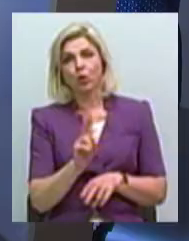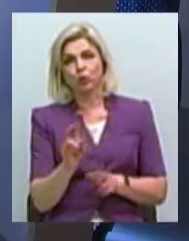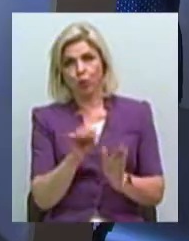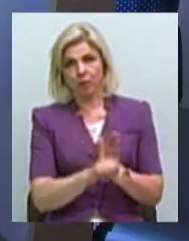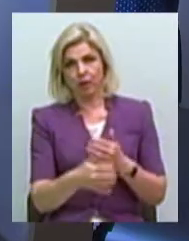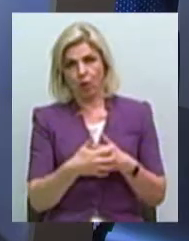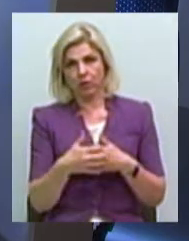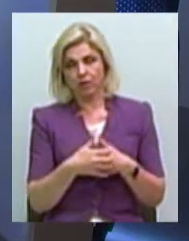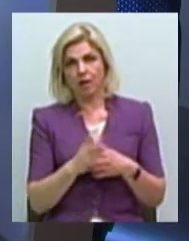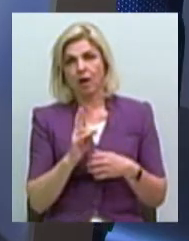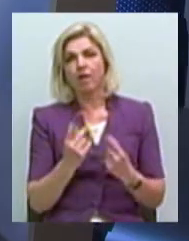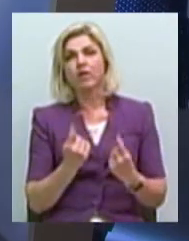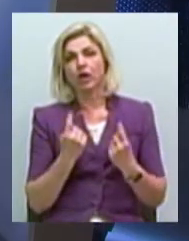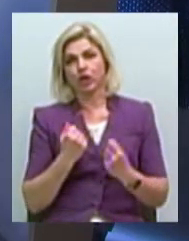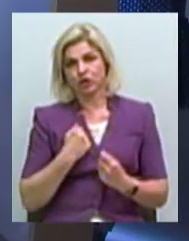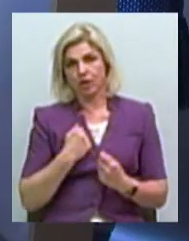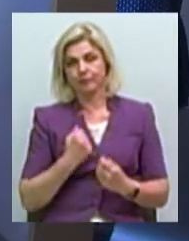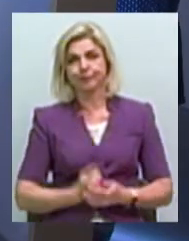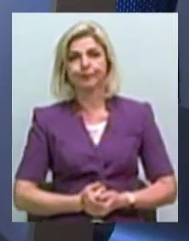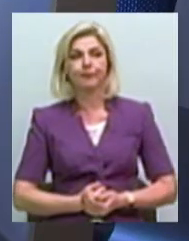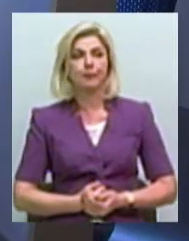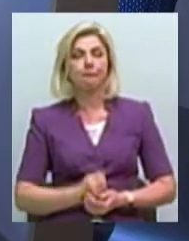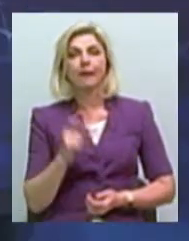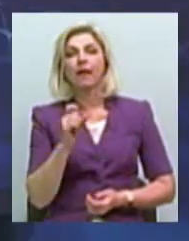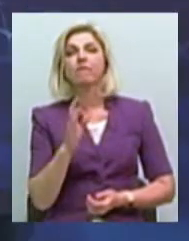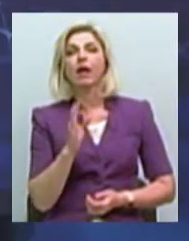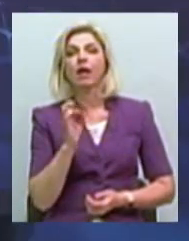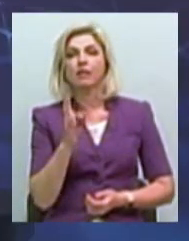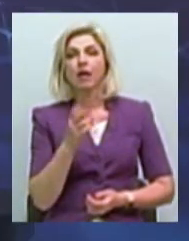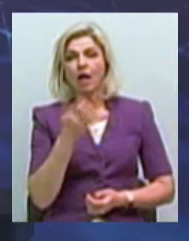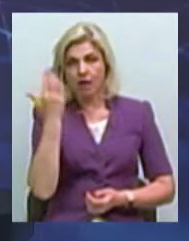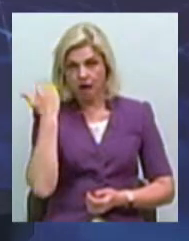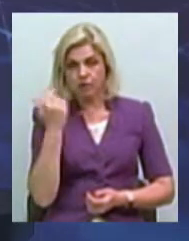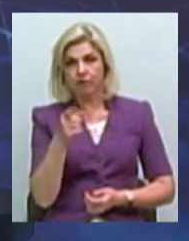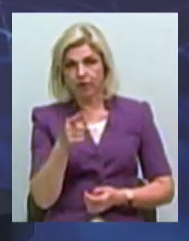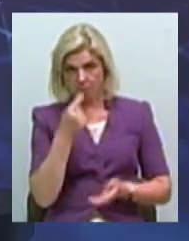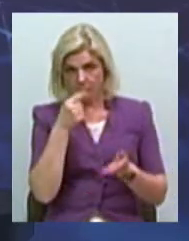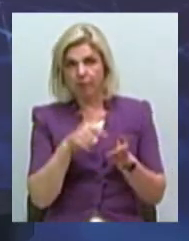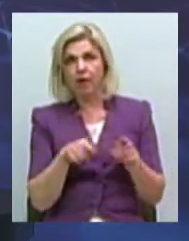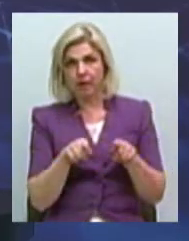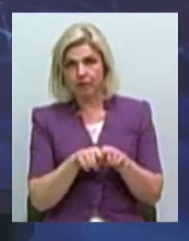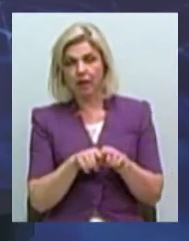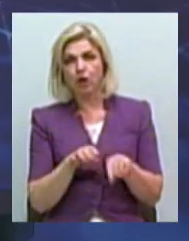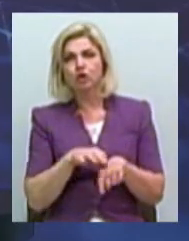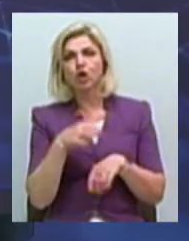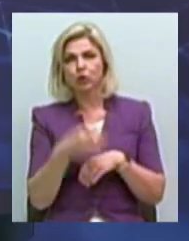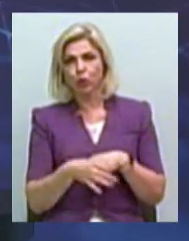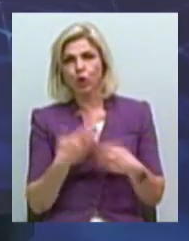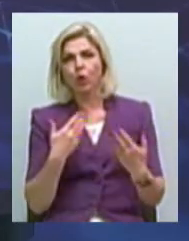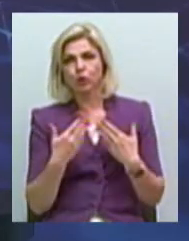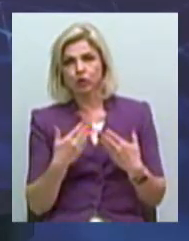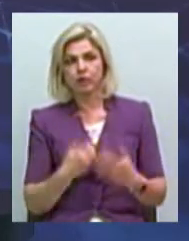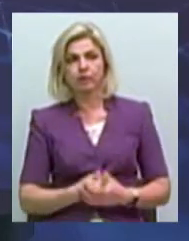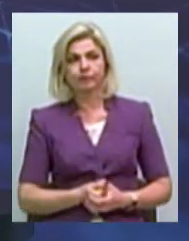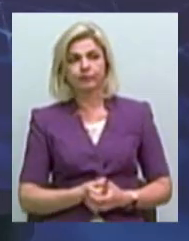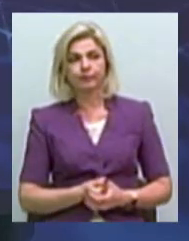На превеликий жаль. Євген, а скажіть, будь ласка, раніше ви стикались з жорстоким поводженням? Я